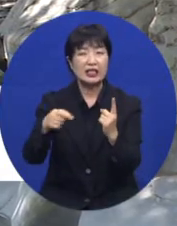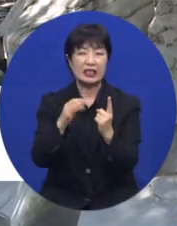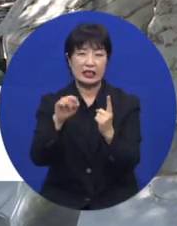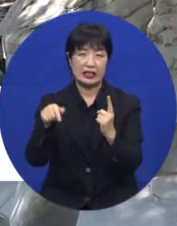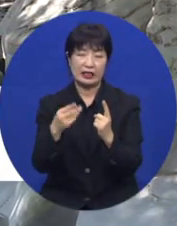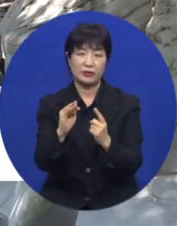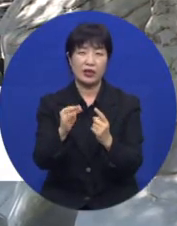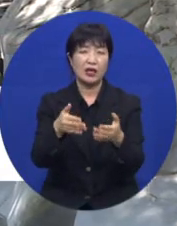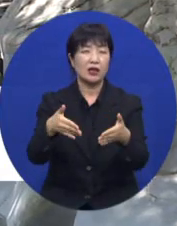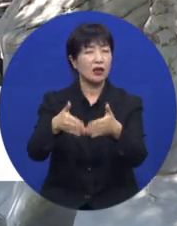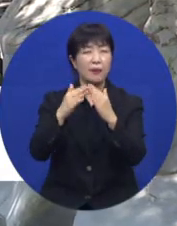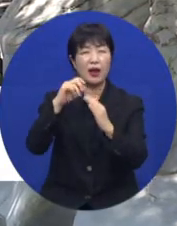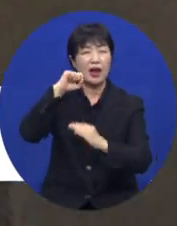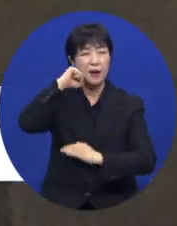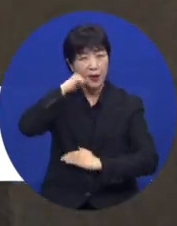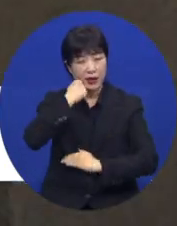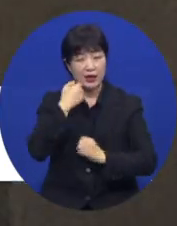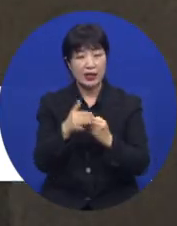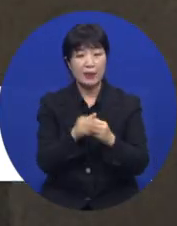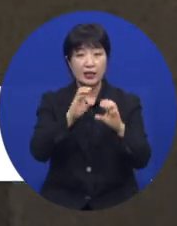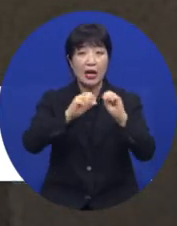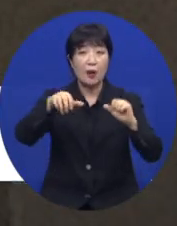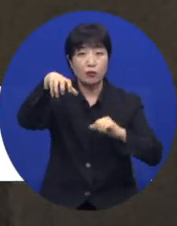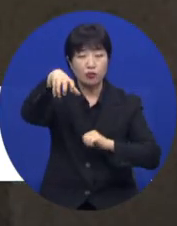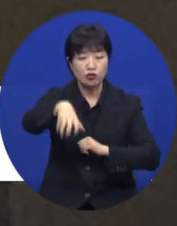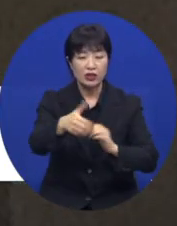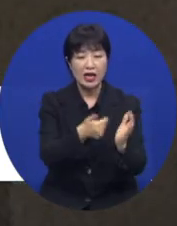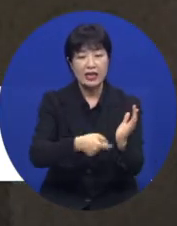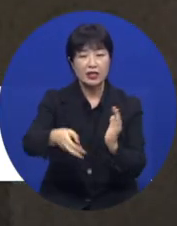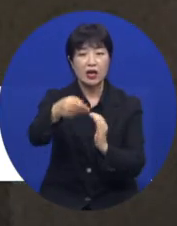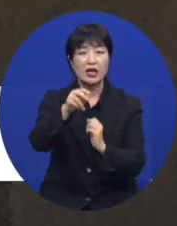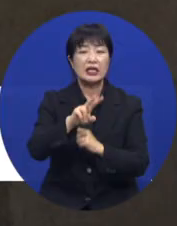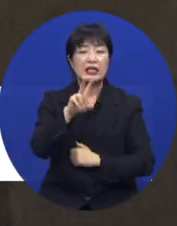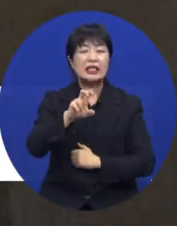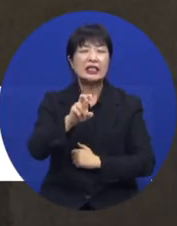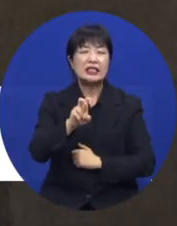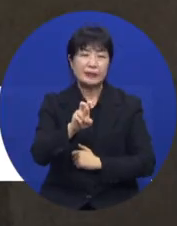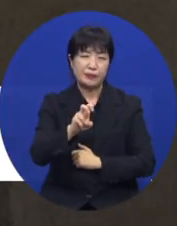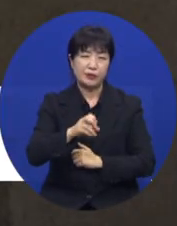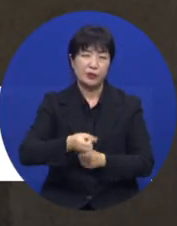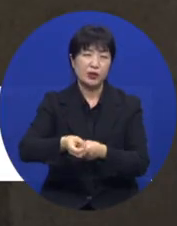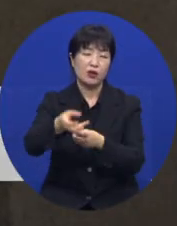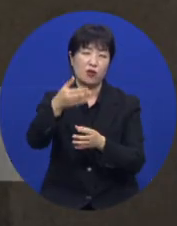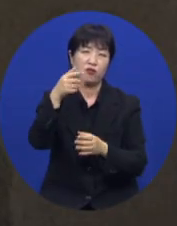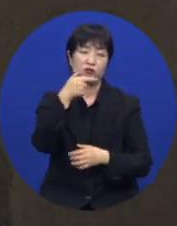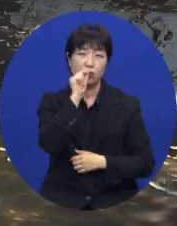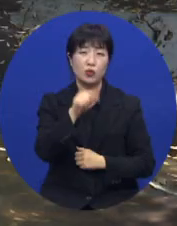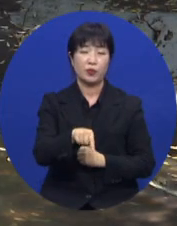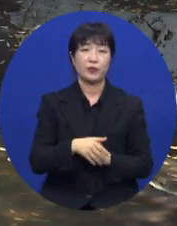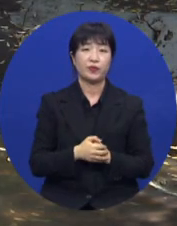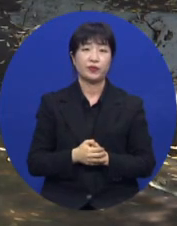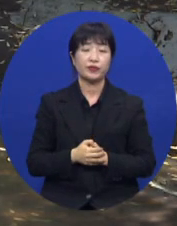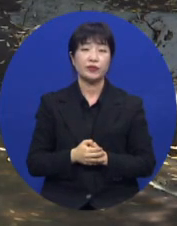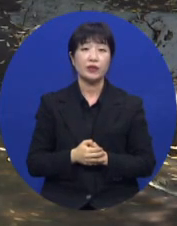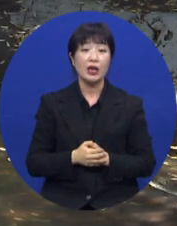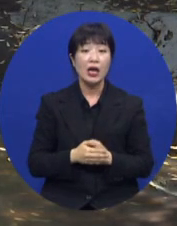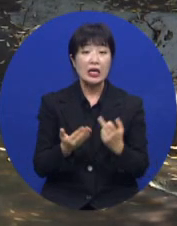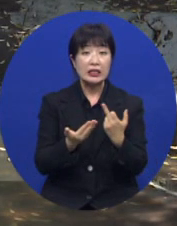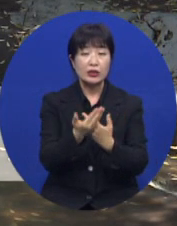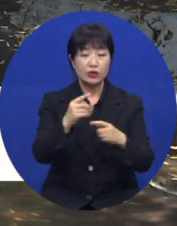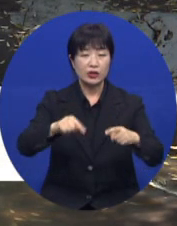지역으로 개발할 수 없는데 해당 사업 부지에서 한천까지는 불과 20m 떨어져 있기 때문입니다.